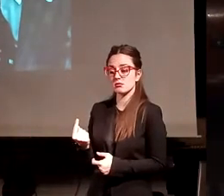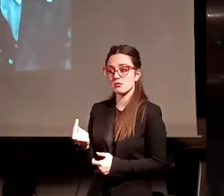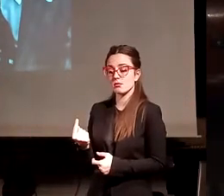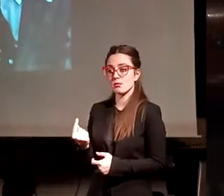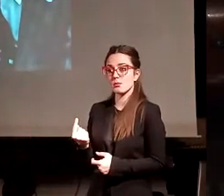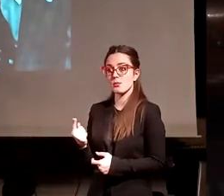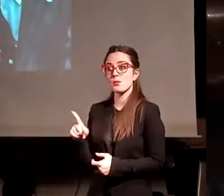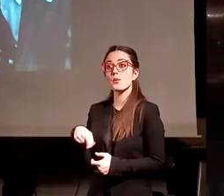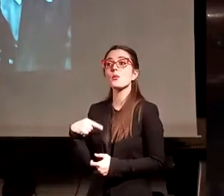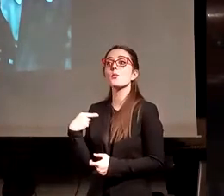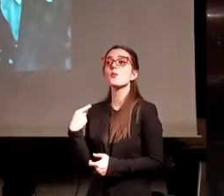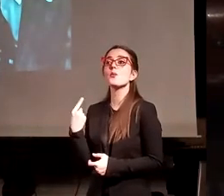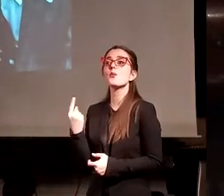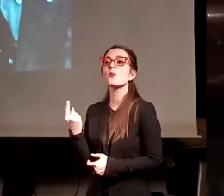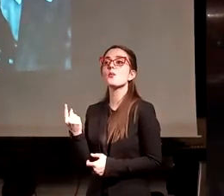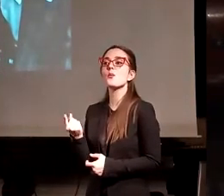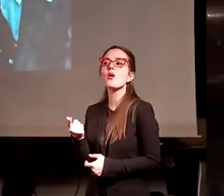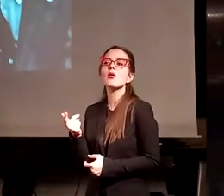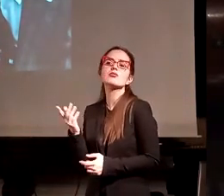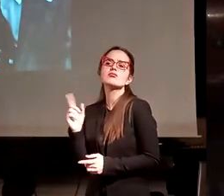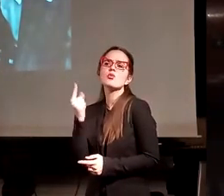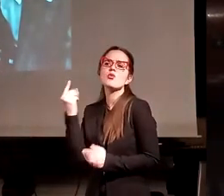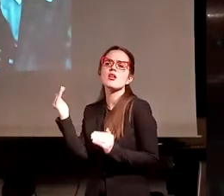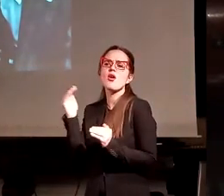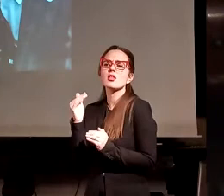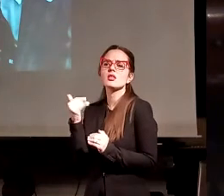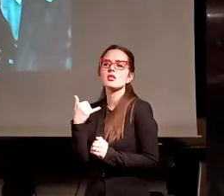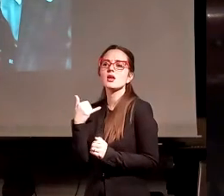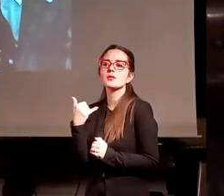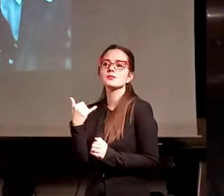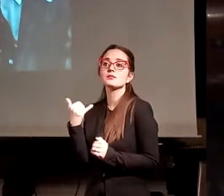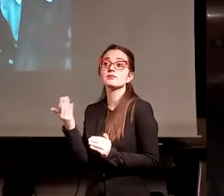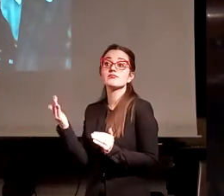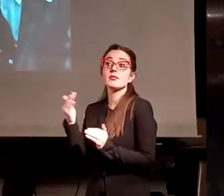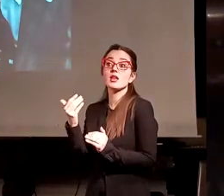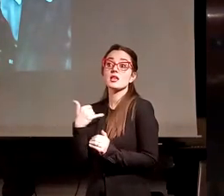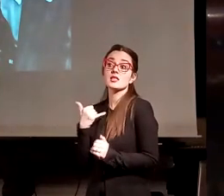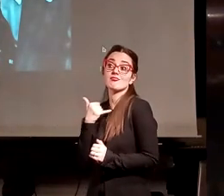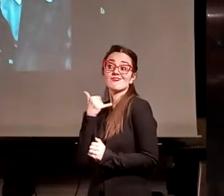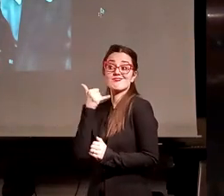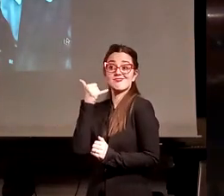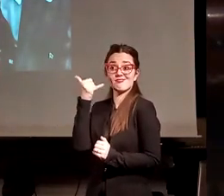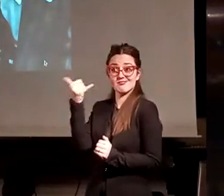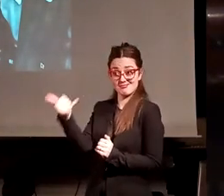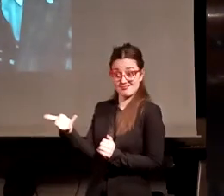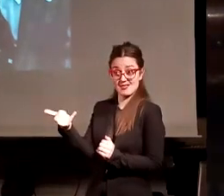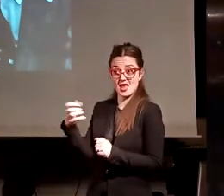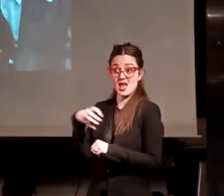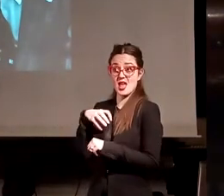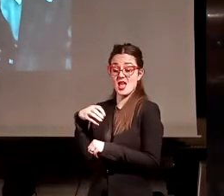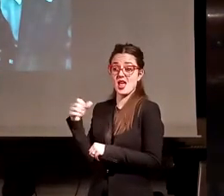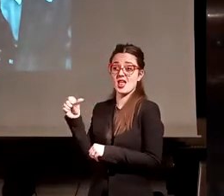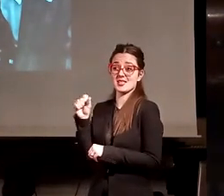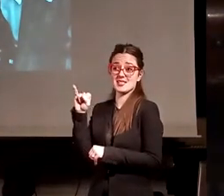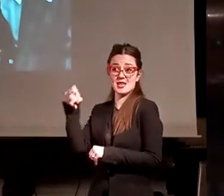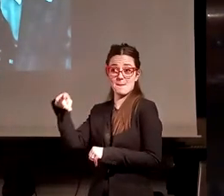po mi mancavano volte e allora quando la giovane si doveva prenotare ci telefonava alla sea psichici